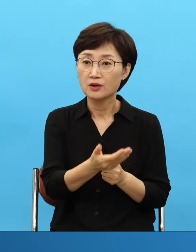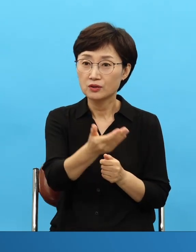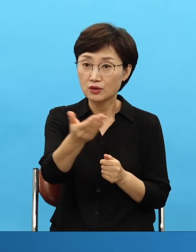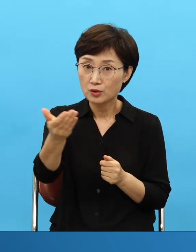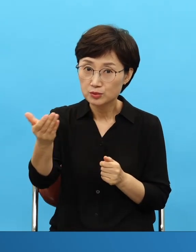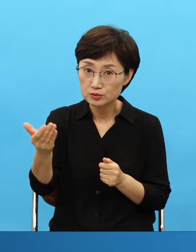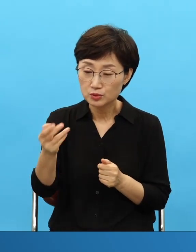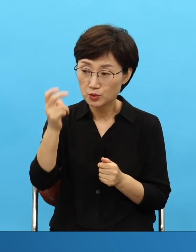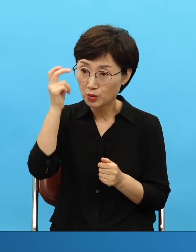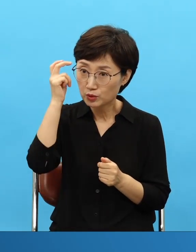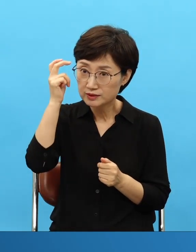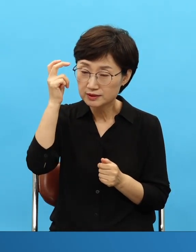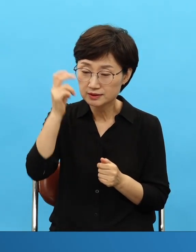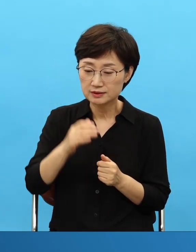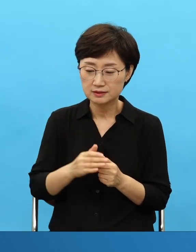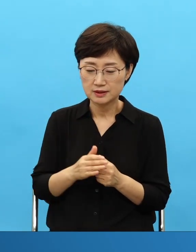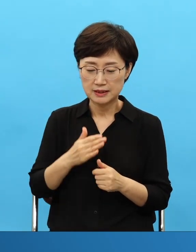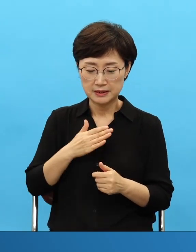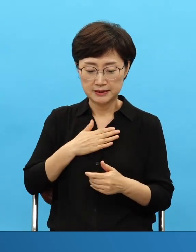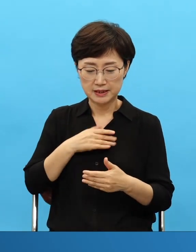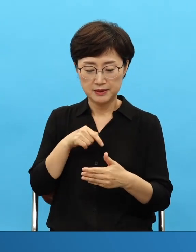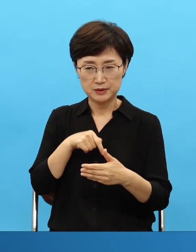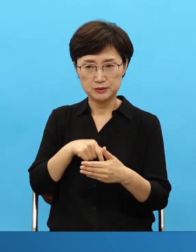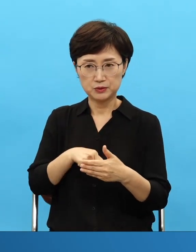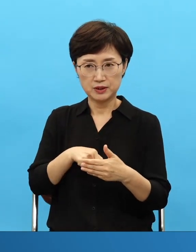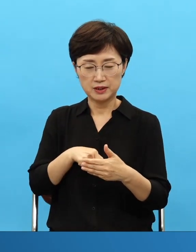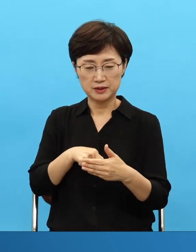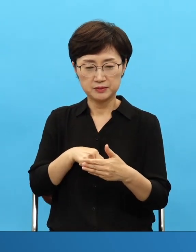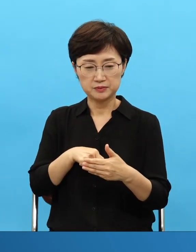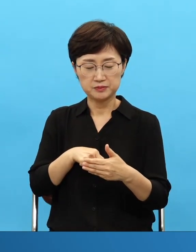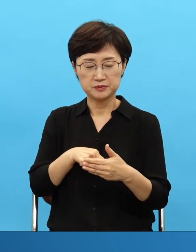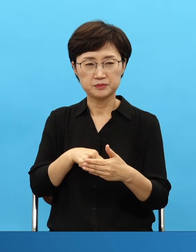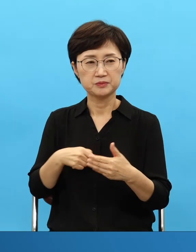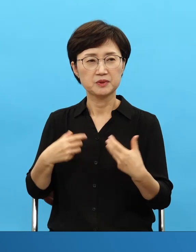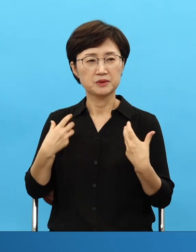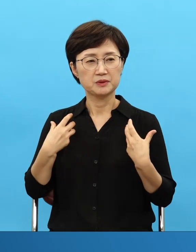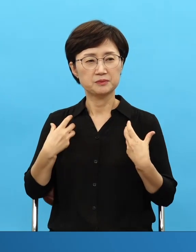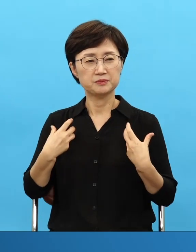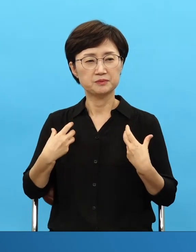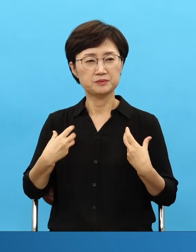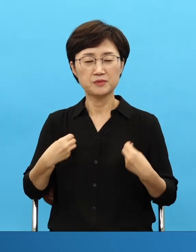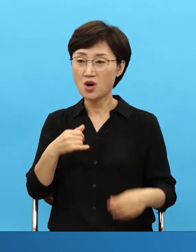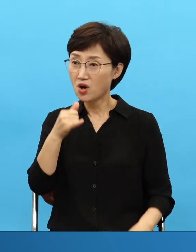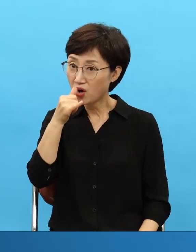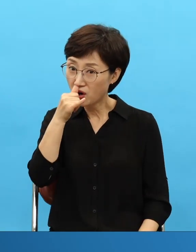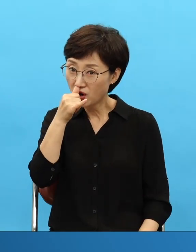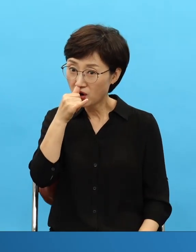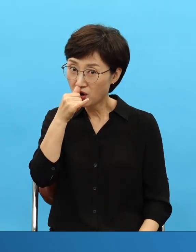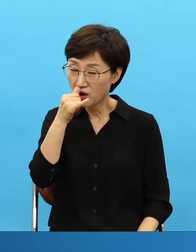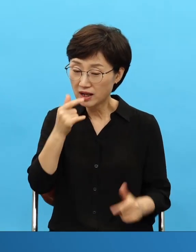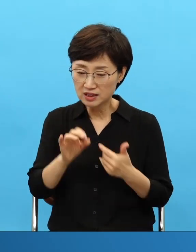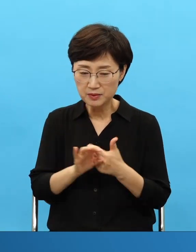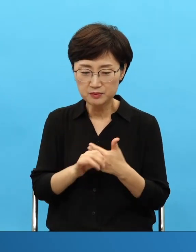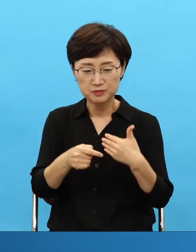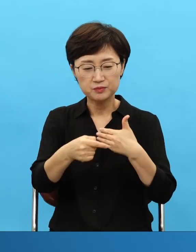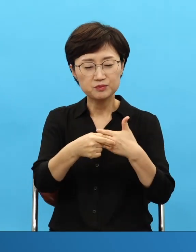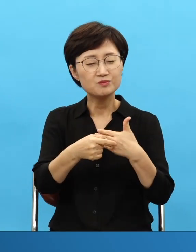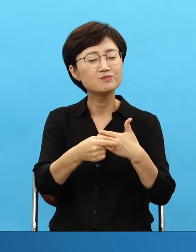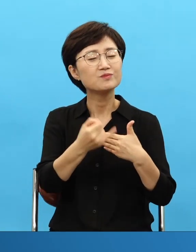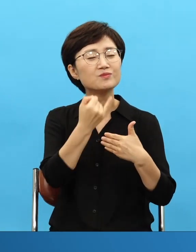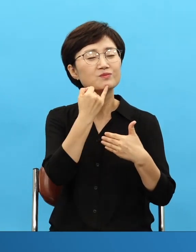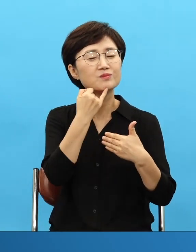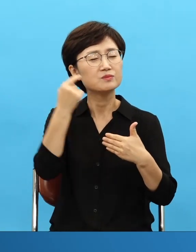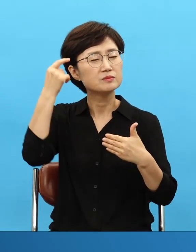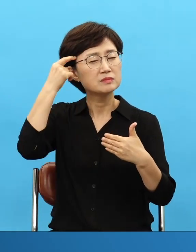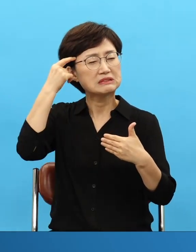여러분이 마음으로 낙심하거나 또 생각으로 포기하거나 이럴 때가 많죠. And